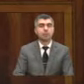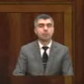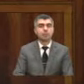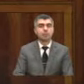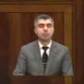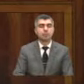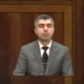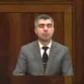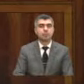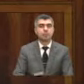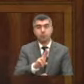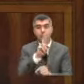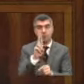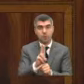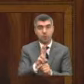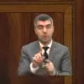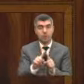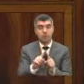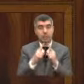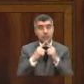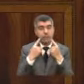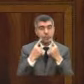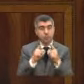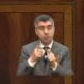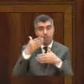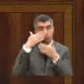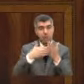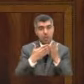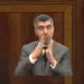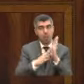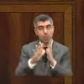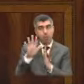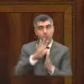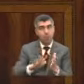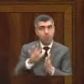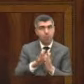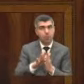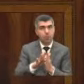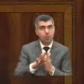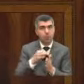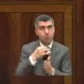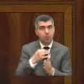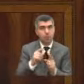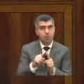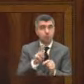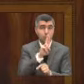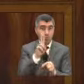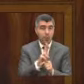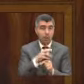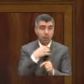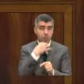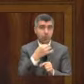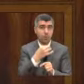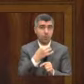كان سؤال واش كنضحكوا عليكم ولا كنضحكوا على المغاربه؟ واش كتضحكوا علينا ملي كتحطوا لنا هذا السؤال هذا؟